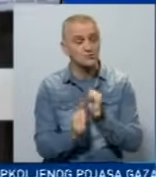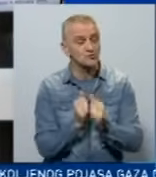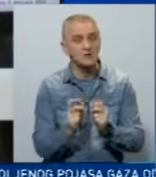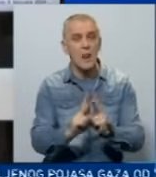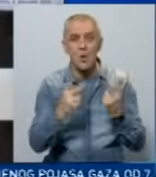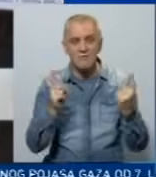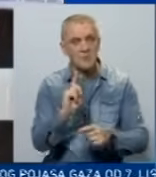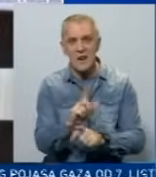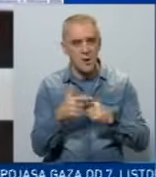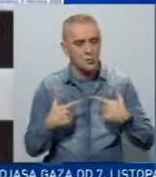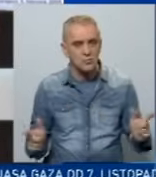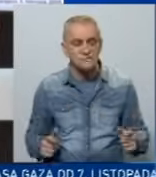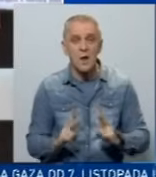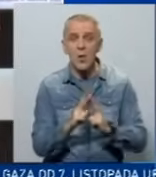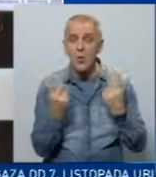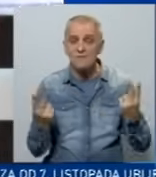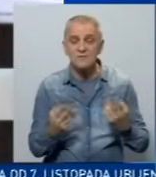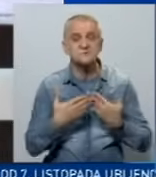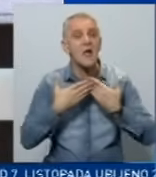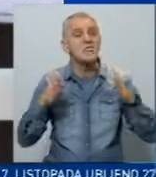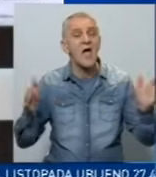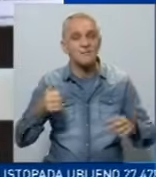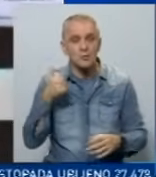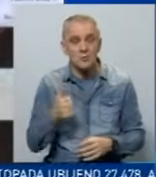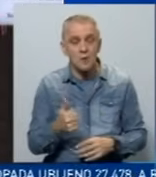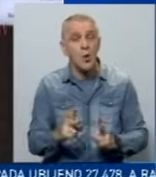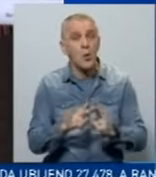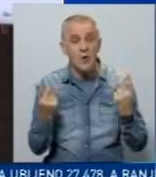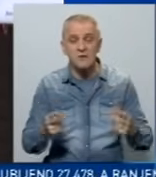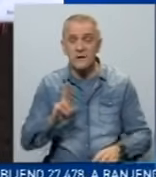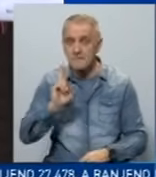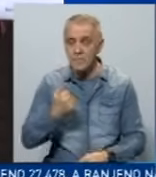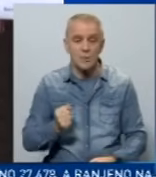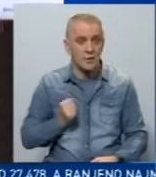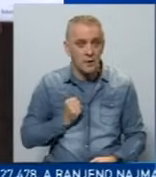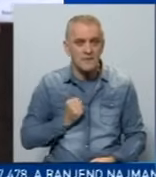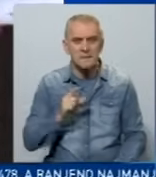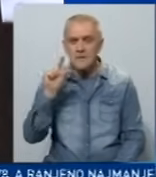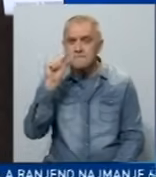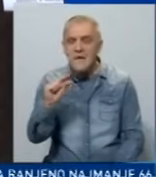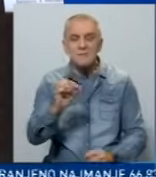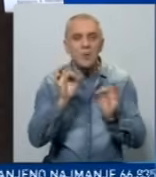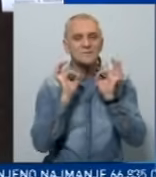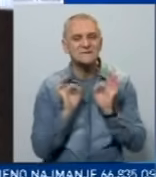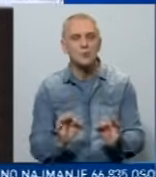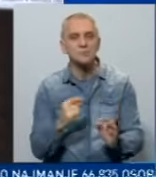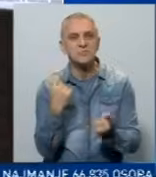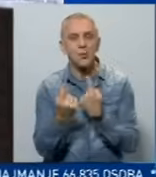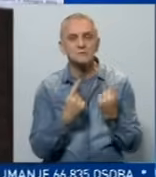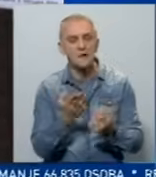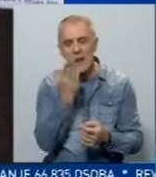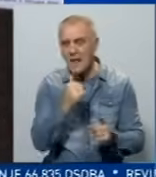novinarima nedopustiv. Novinarstvo je javno dobro i novinari moraju imati minimum sigurnosnih uvjeta